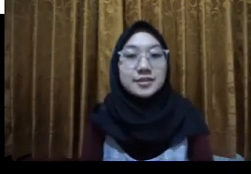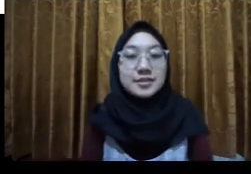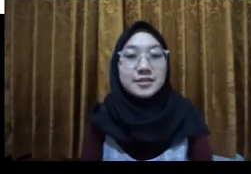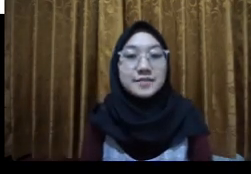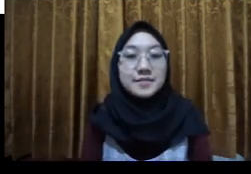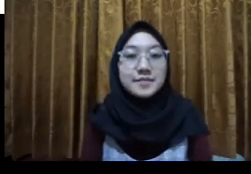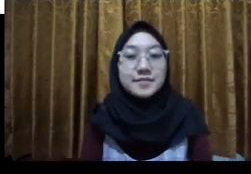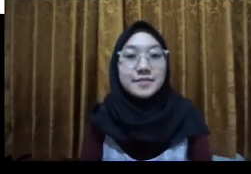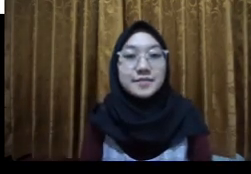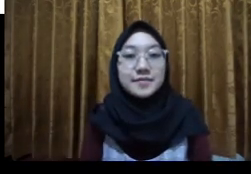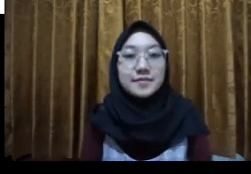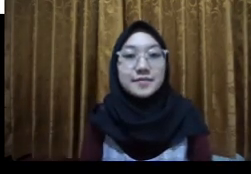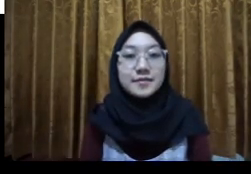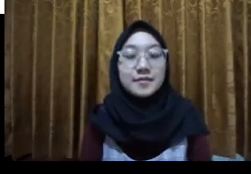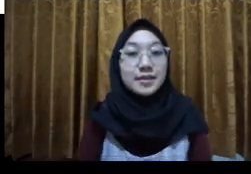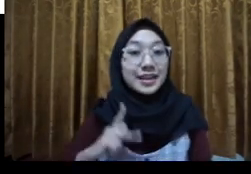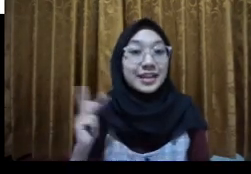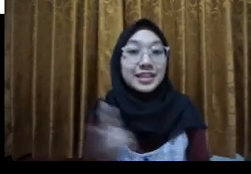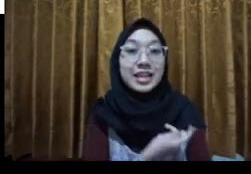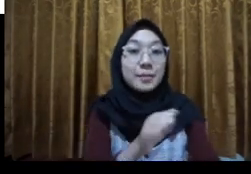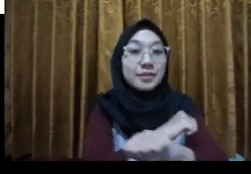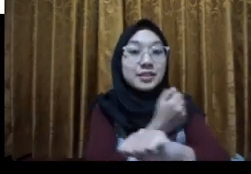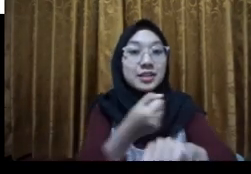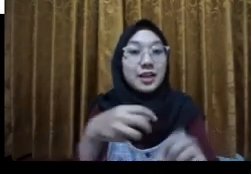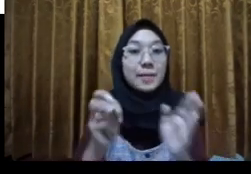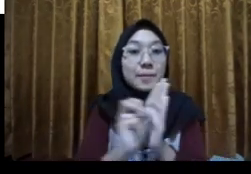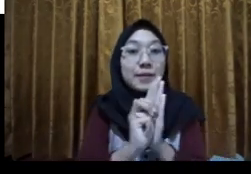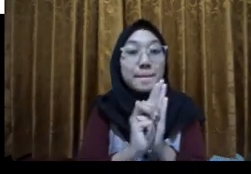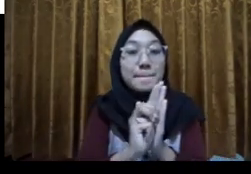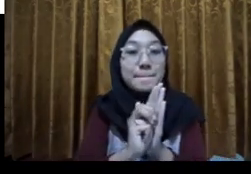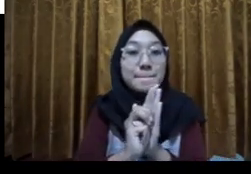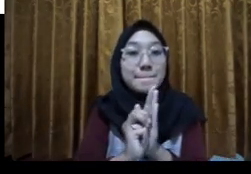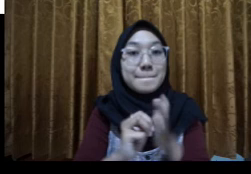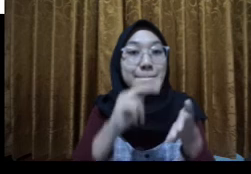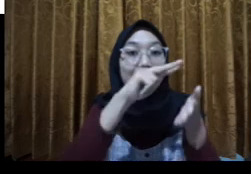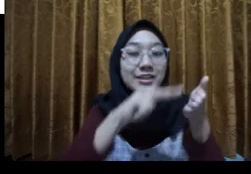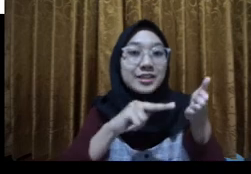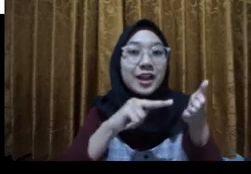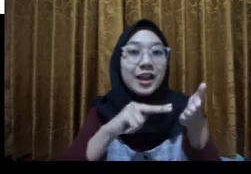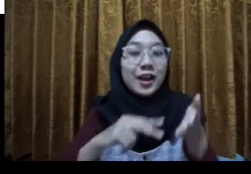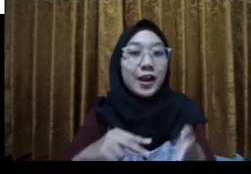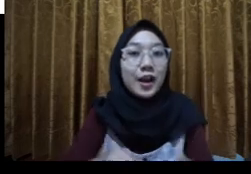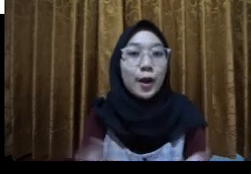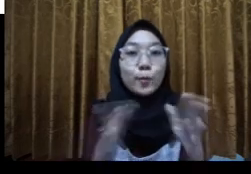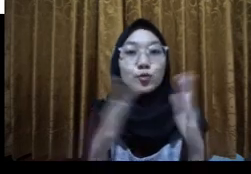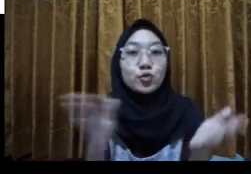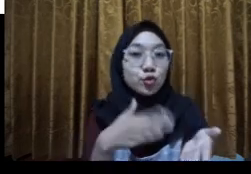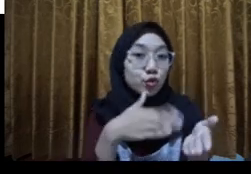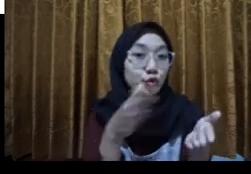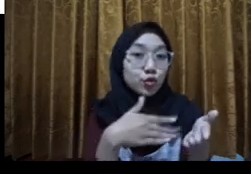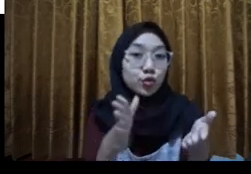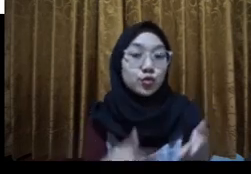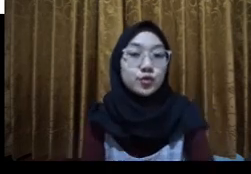ini ya. Karena kita bisa bebas membaca buku, kita bisa membaca daftar pustakanya, dan kita bisa